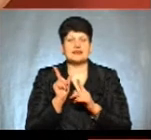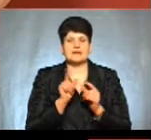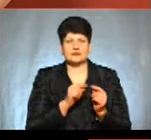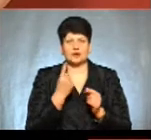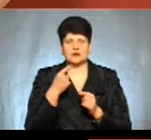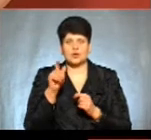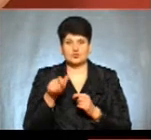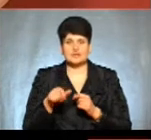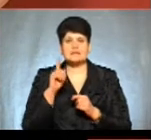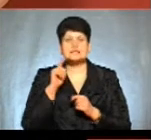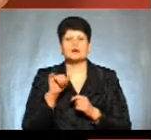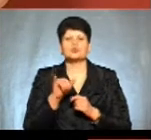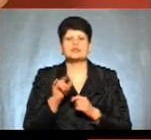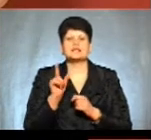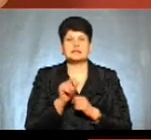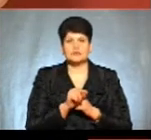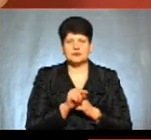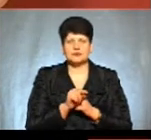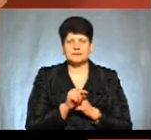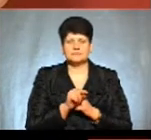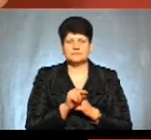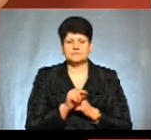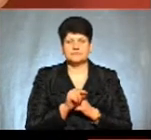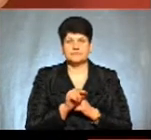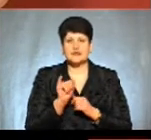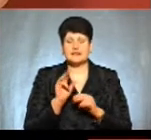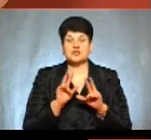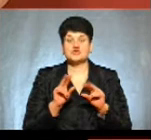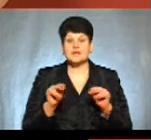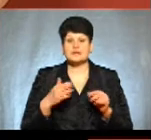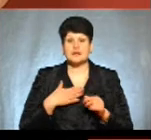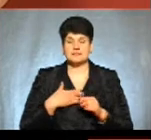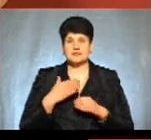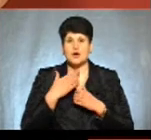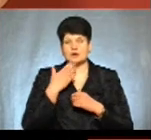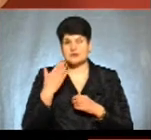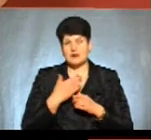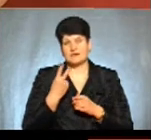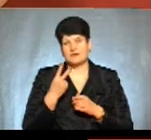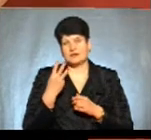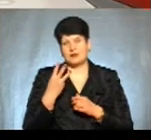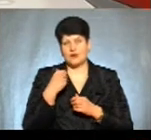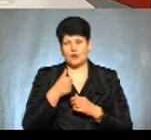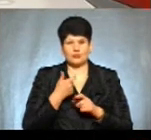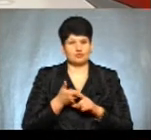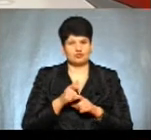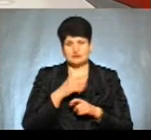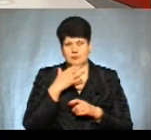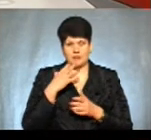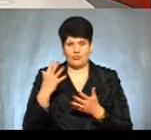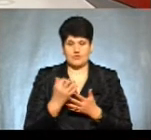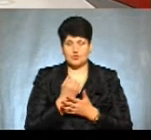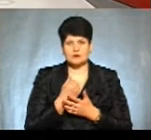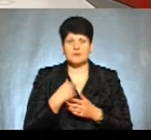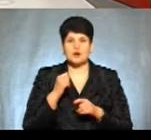одна людина тільки знає, куди їдуть. І, на щастя, нам за останні, практично, ще раз кажу, 2-3 роки, нам це дуже багато